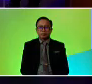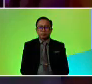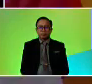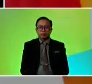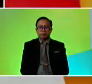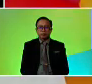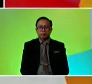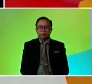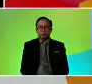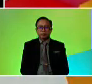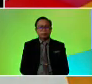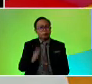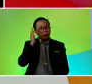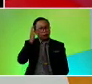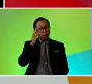dahulu